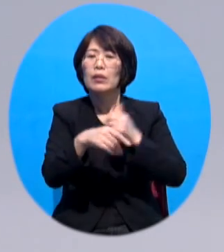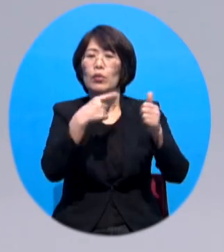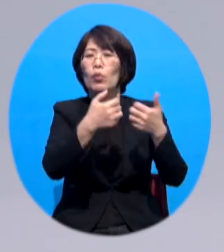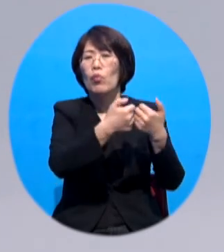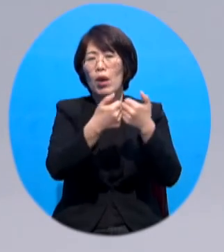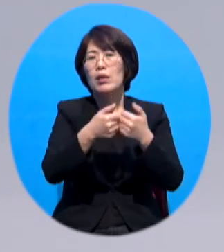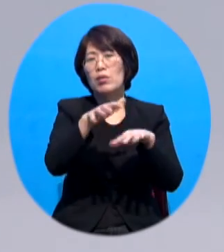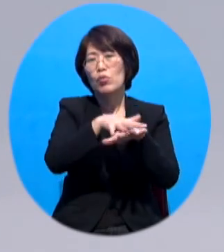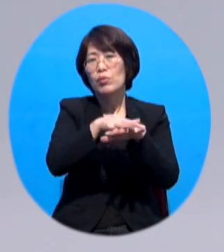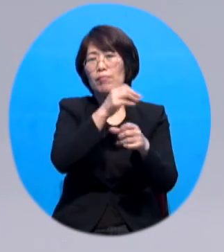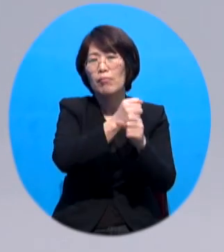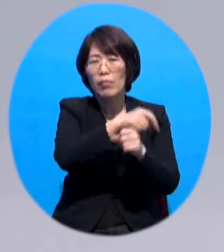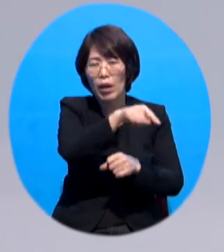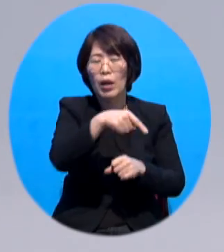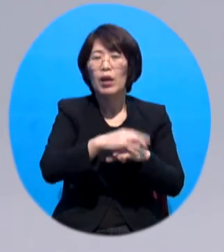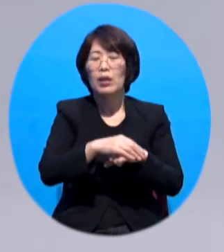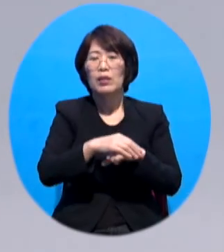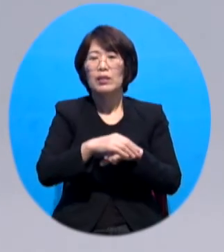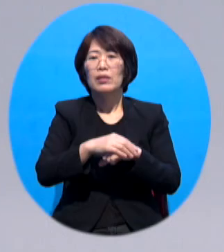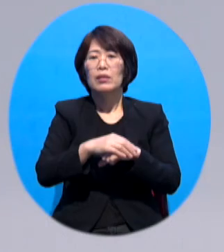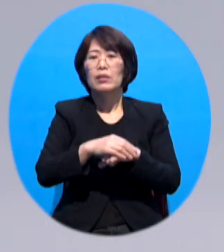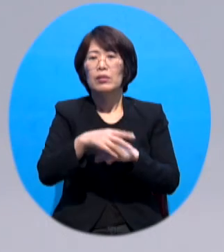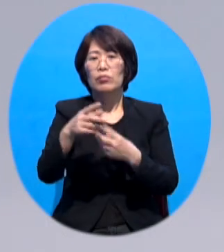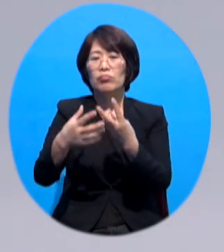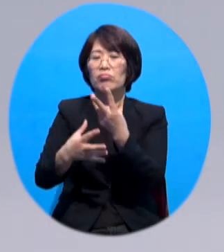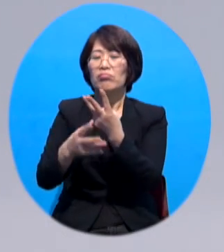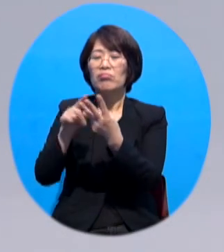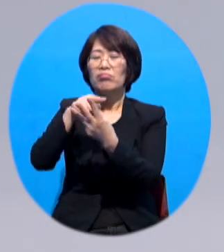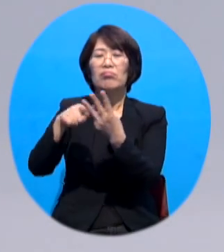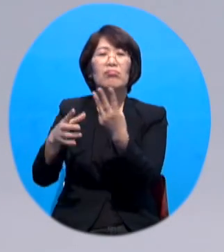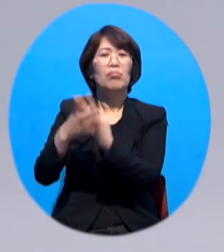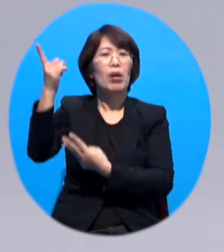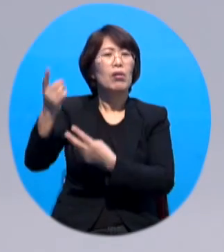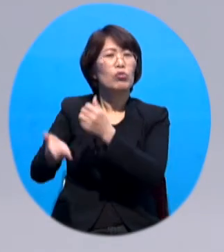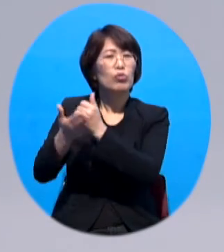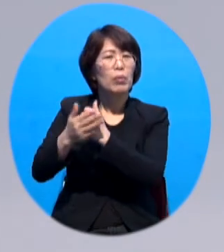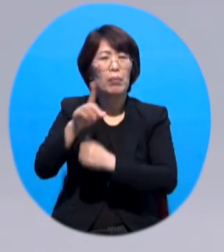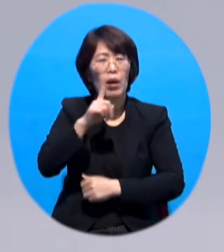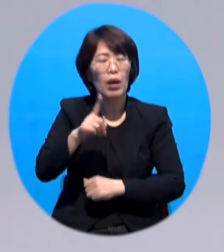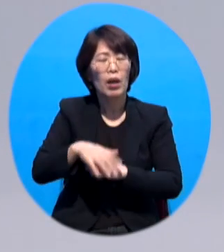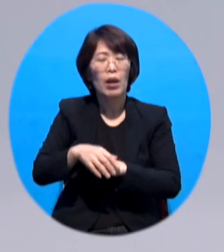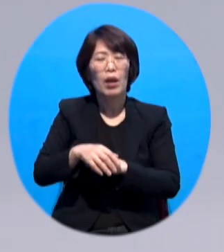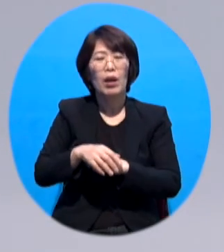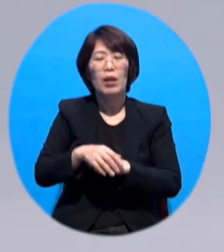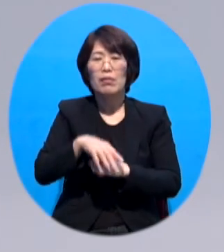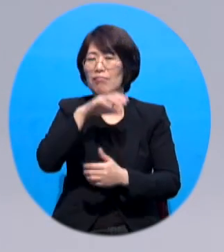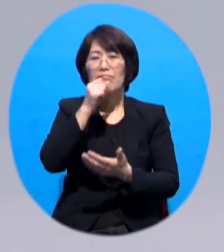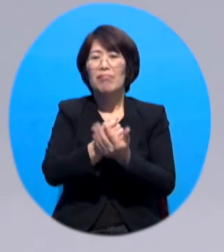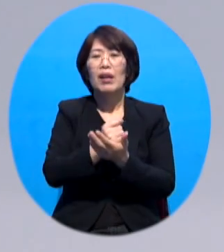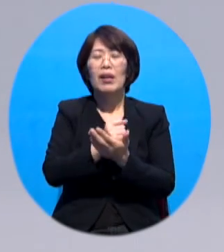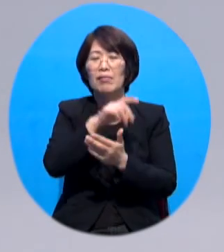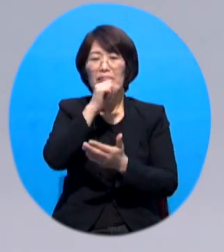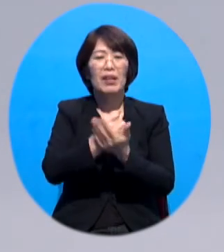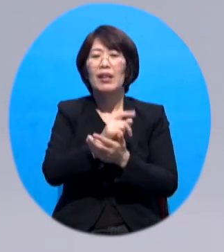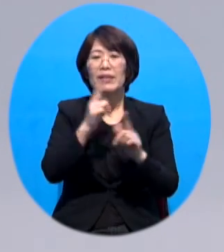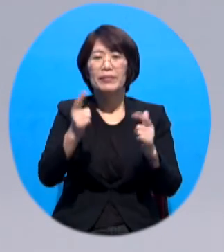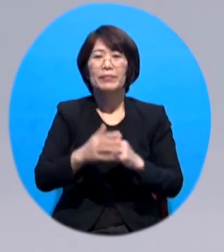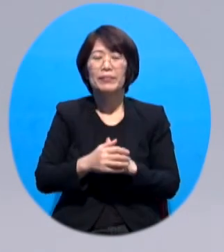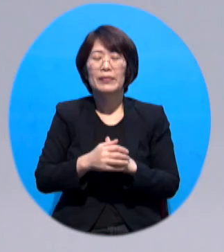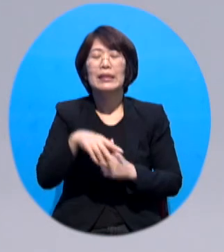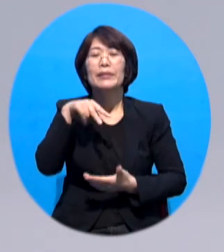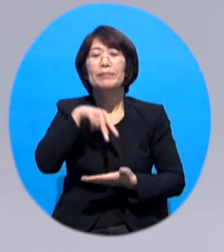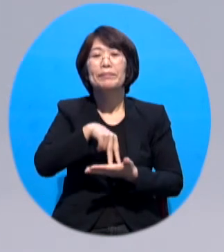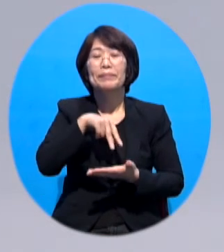구성 이것을 단일 후보 또 추대 이러한 것으로 말하는 것은 정당하지 않다 자 이런